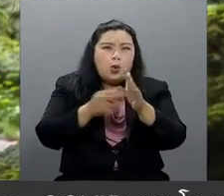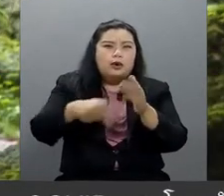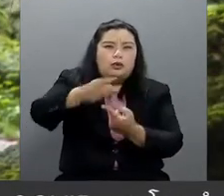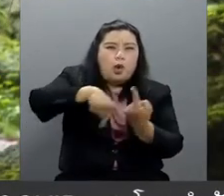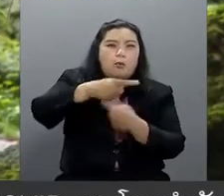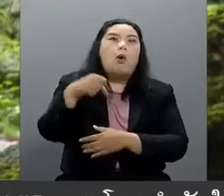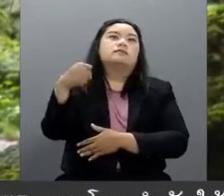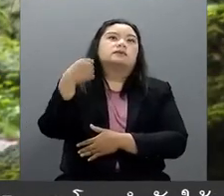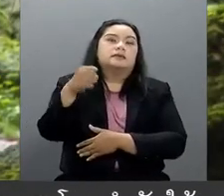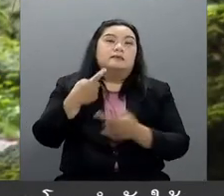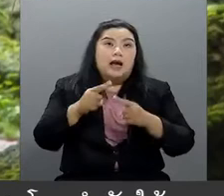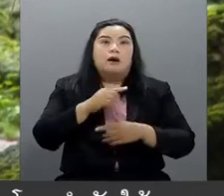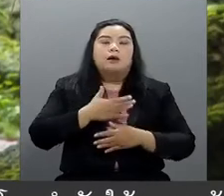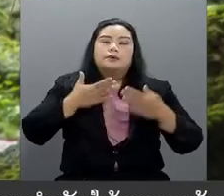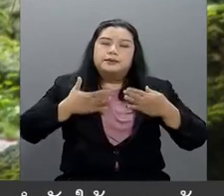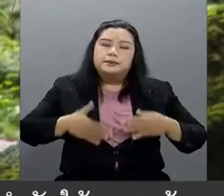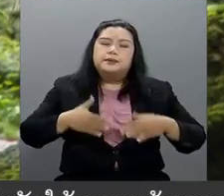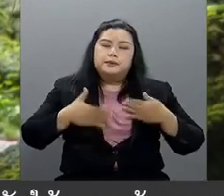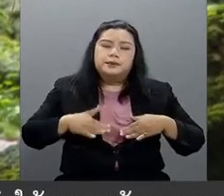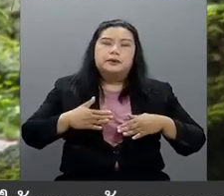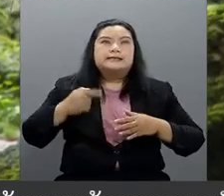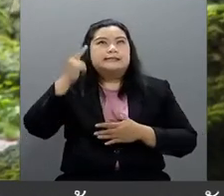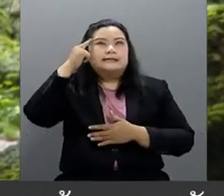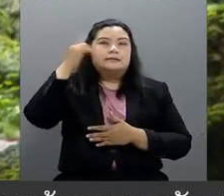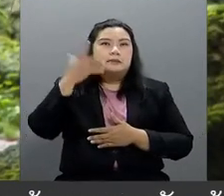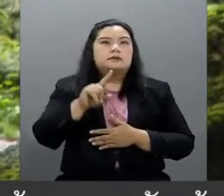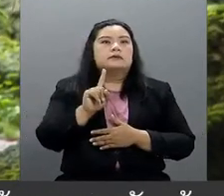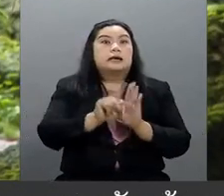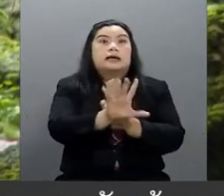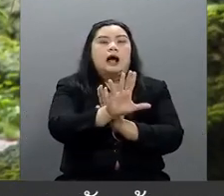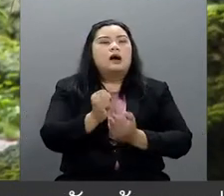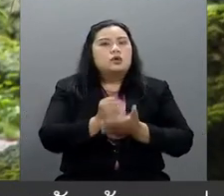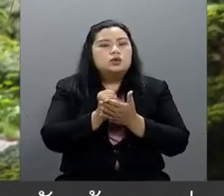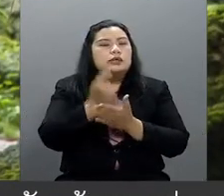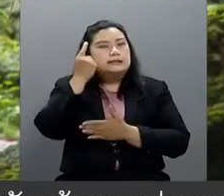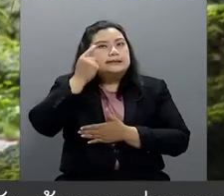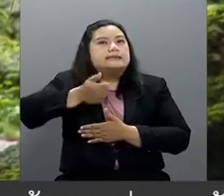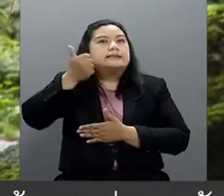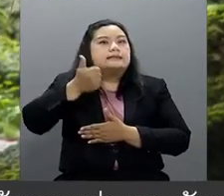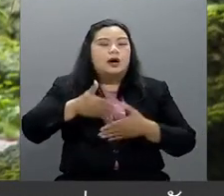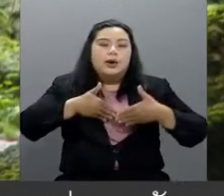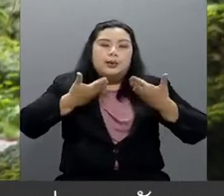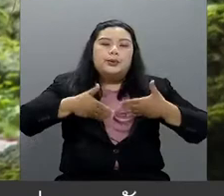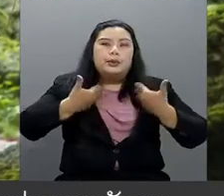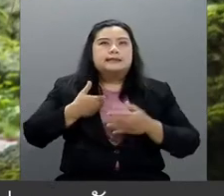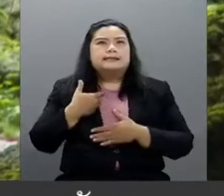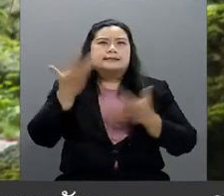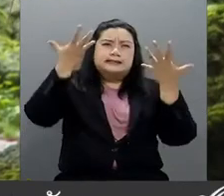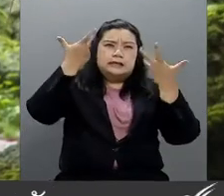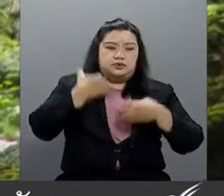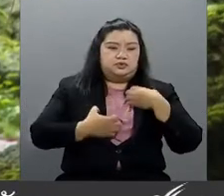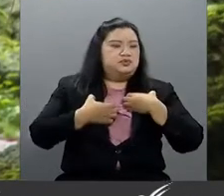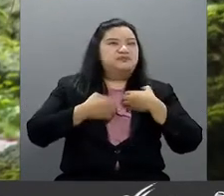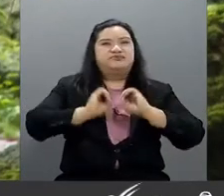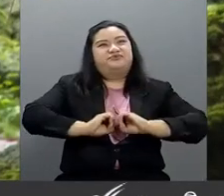าณ5 นาทีทำให้เราตัดสินใจได้ค่อนข้างดีขึ้นอารมณ์นะคะก็จะไม่ทำให้อารมณ์หงุดหงิดง่ายด้วยนะคะทางวิทยาศา